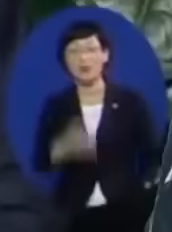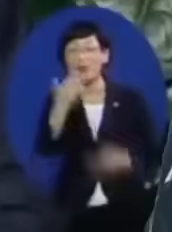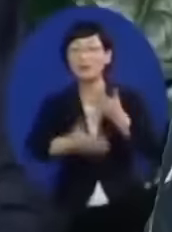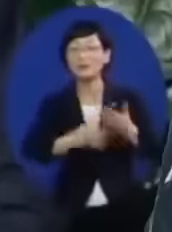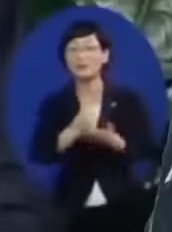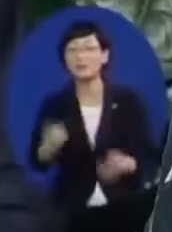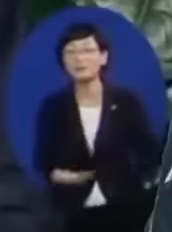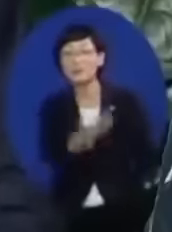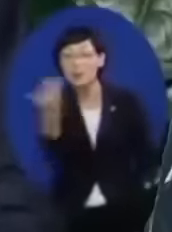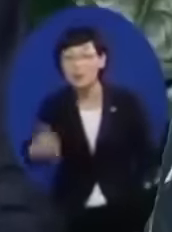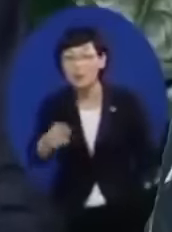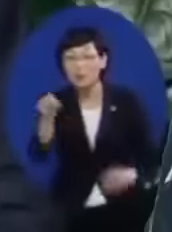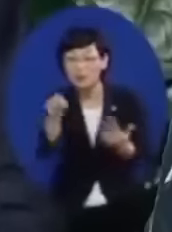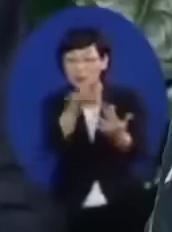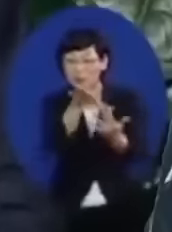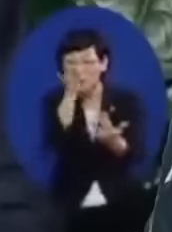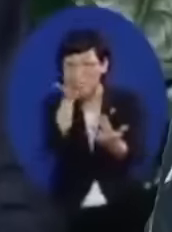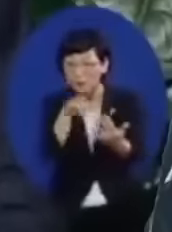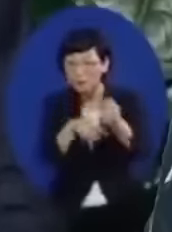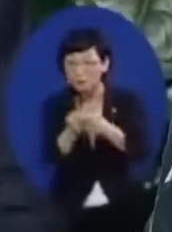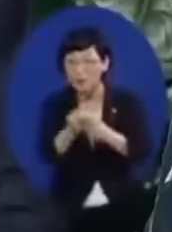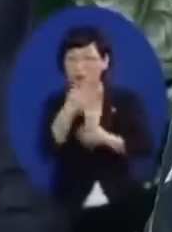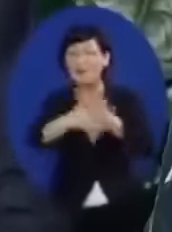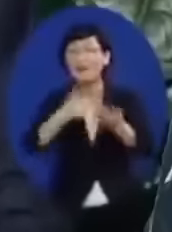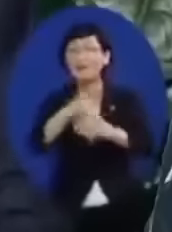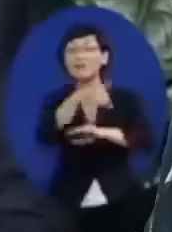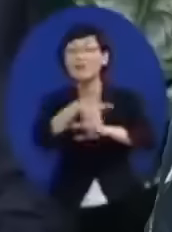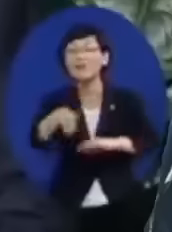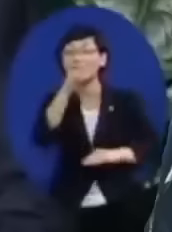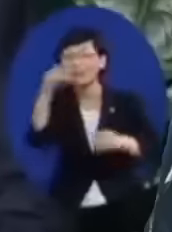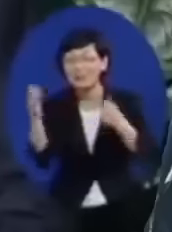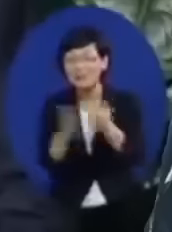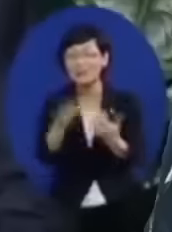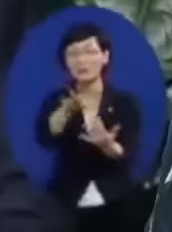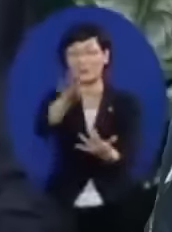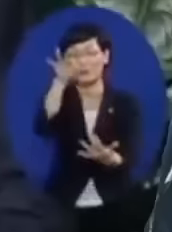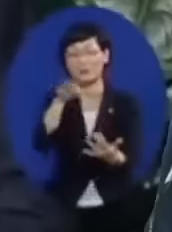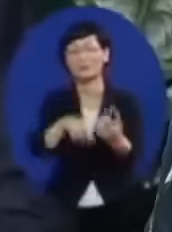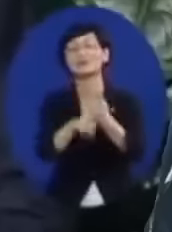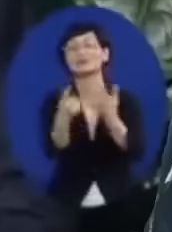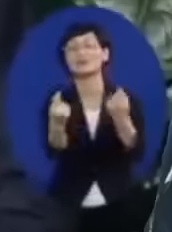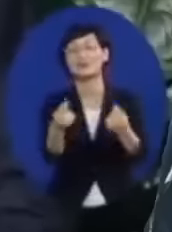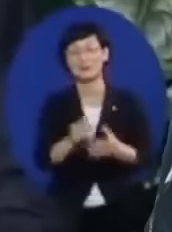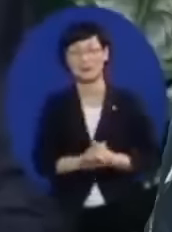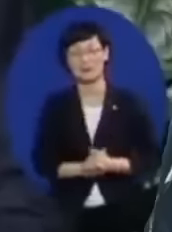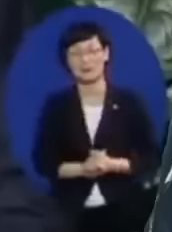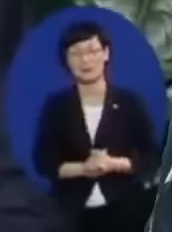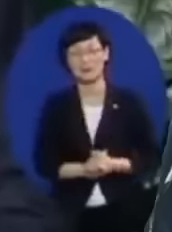하나님이 여러분을 택하신 것은 하나님이 다 계획이 계셔서 택하신 것입니다.